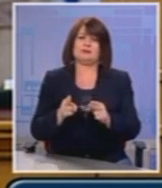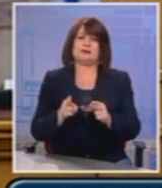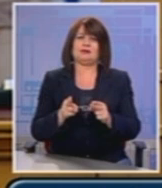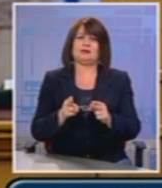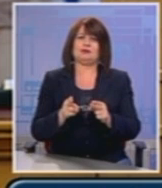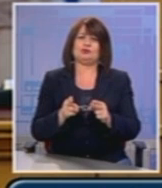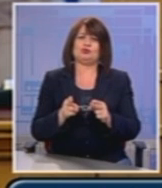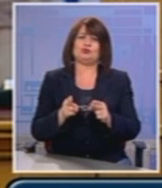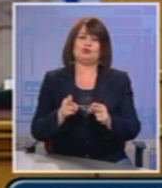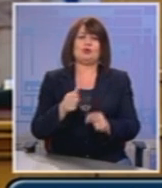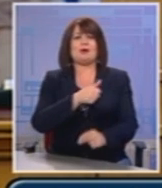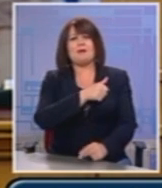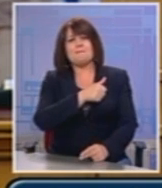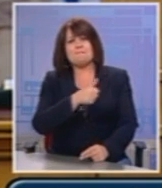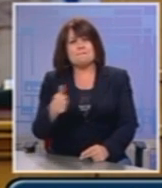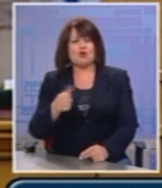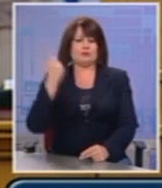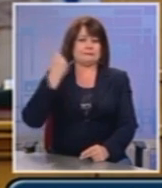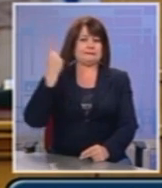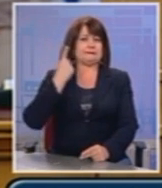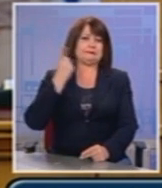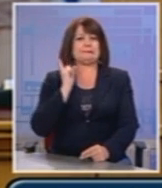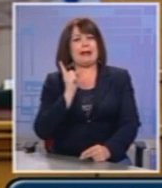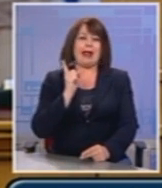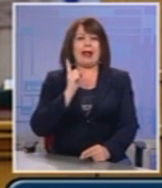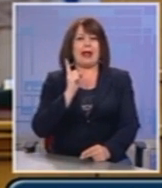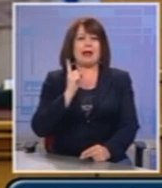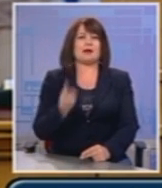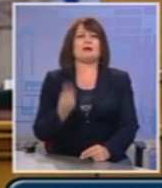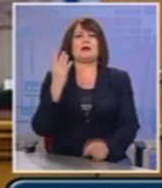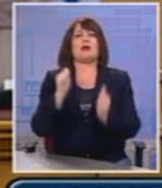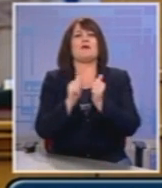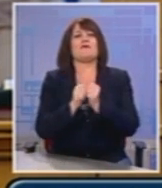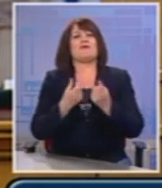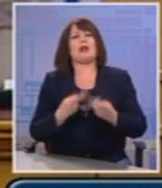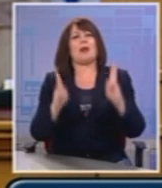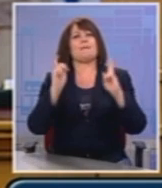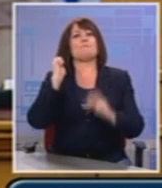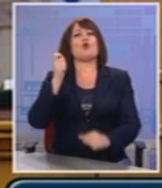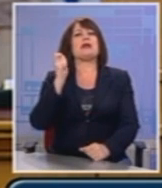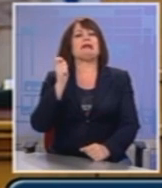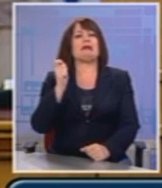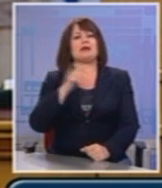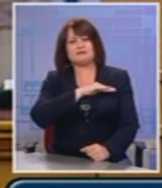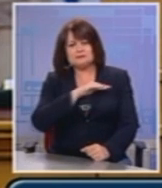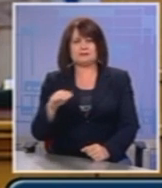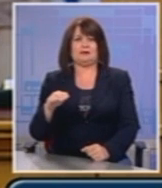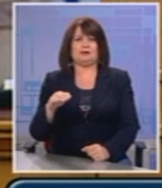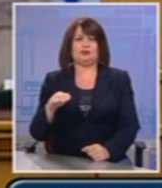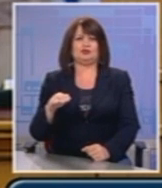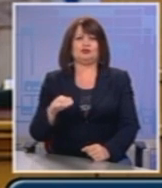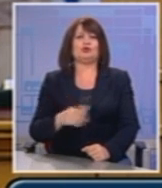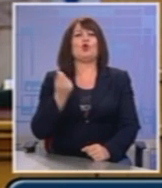με αυτές τις μόνιμες συστάσεις νεοφιλελεύθερων πολιτικών που είναι από